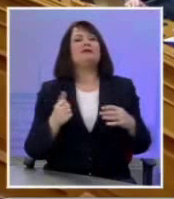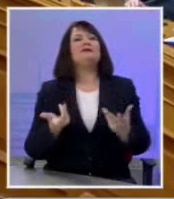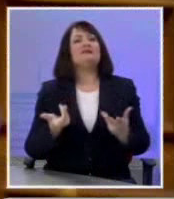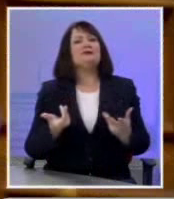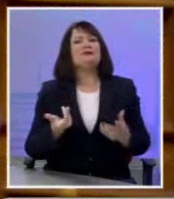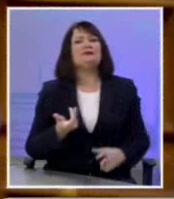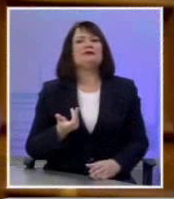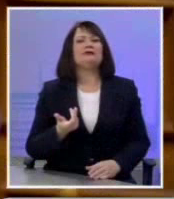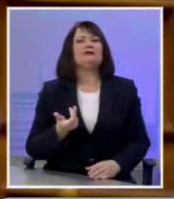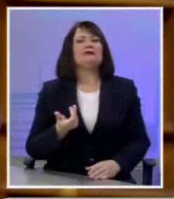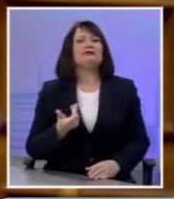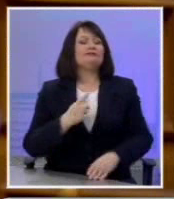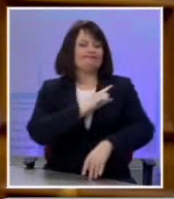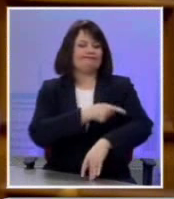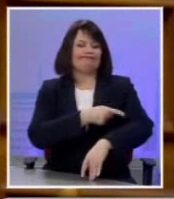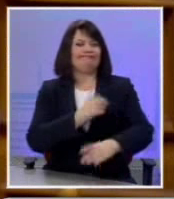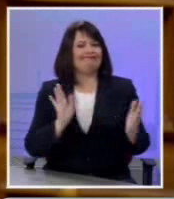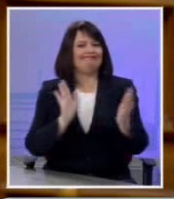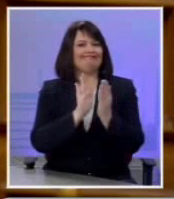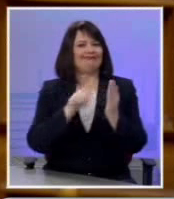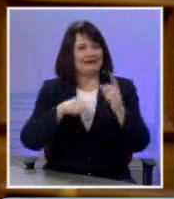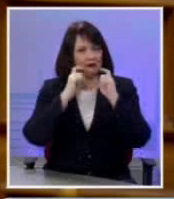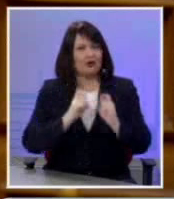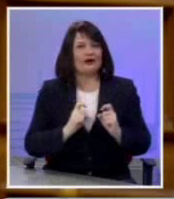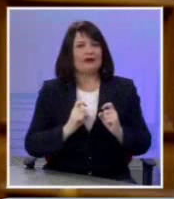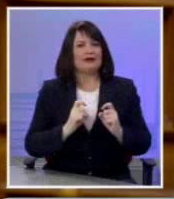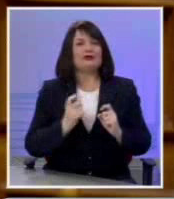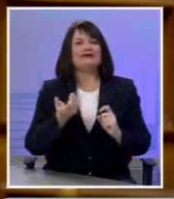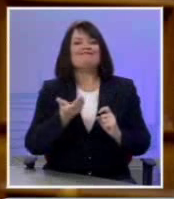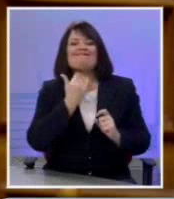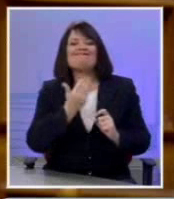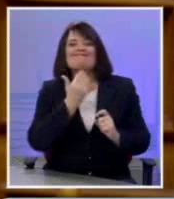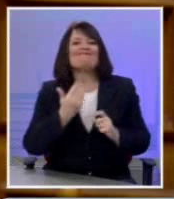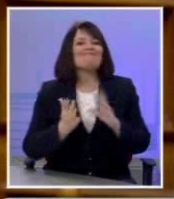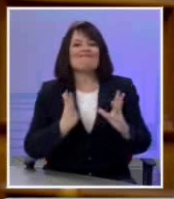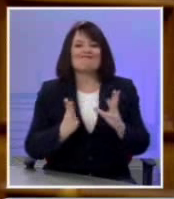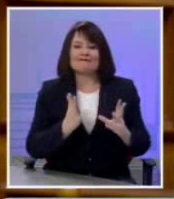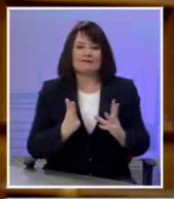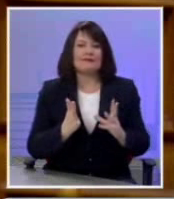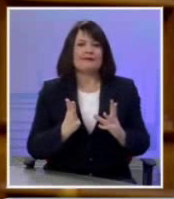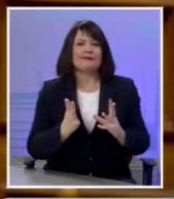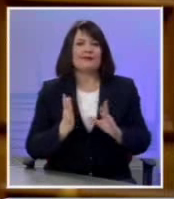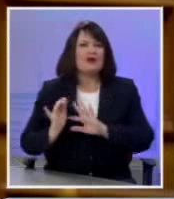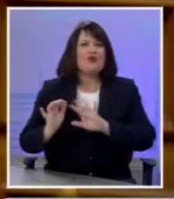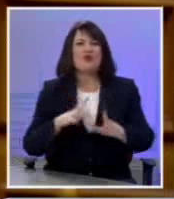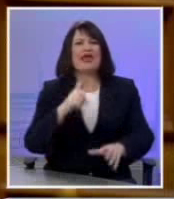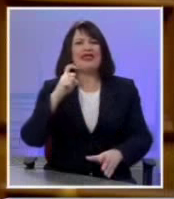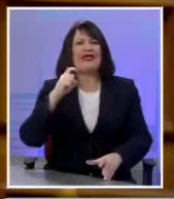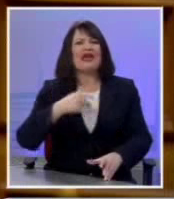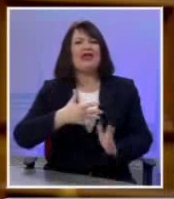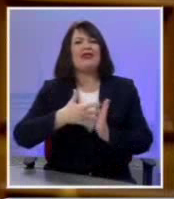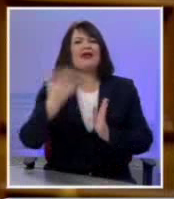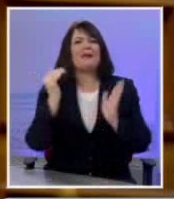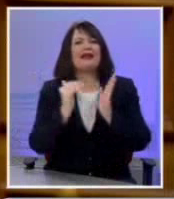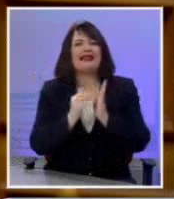να ανταποκριθούμε σε αυτή την υποχρέωση ήταν χαμηλές, όταν είχαμε μάλιστα ροές των 10-15.000 σε